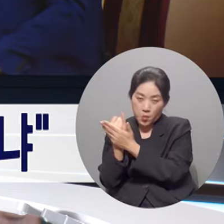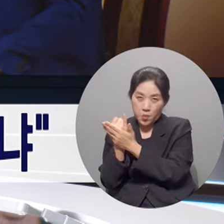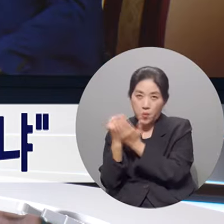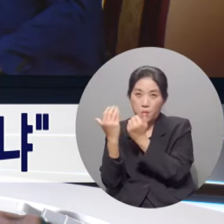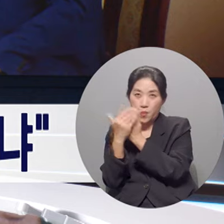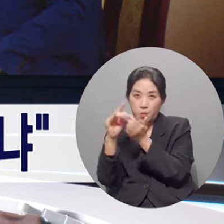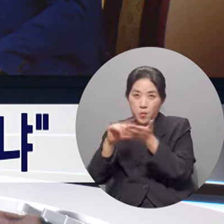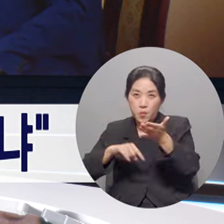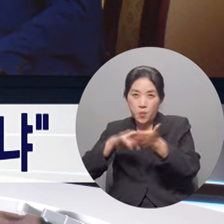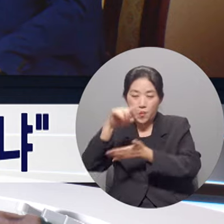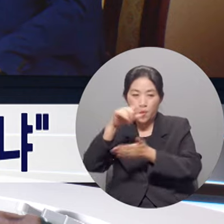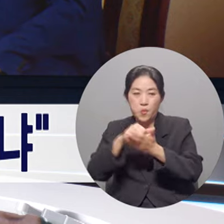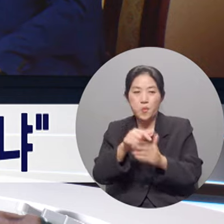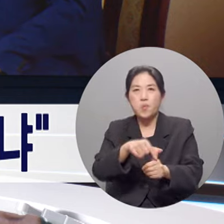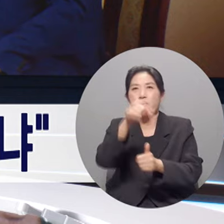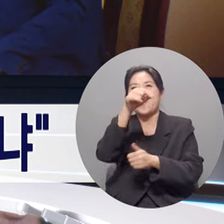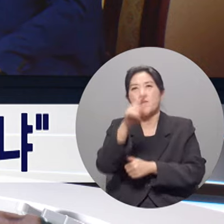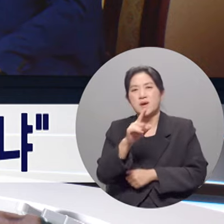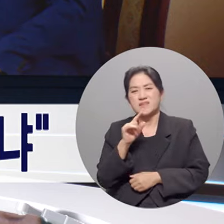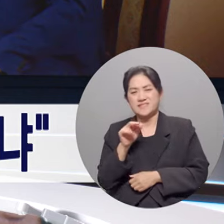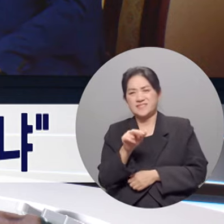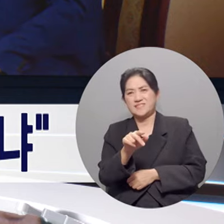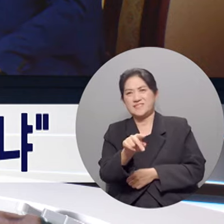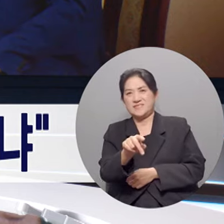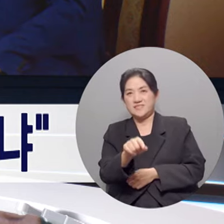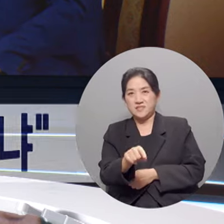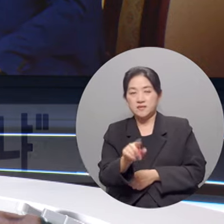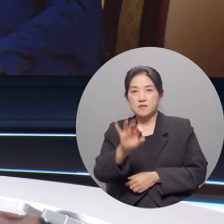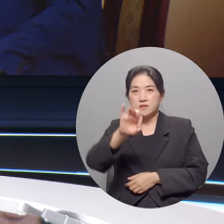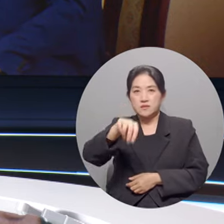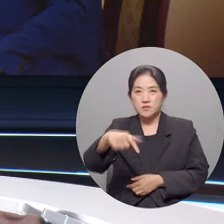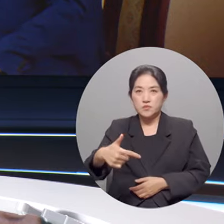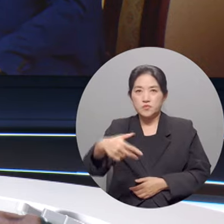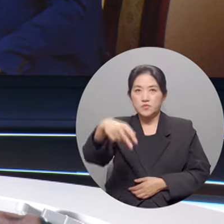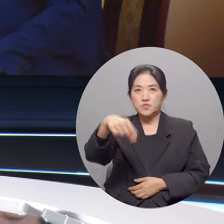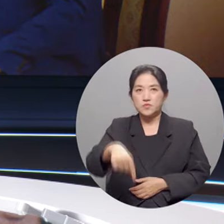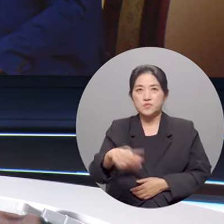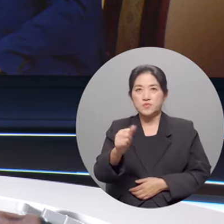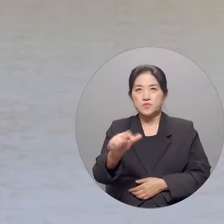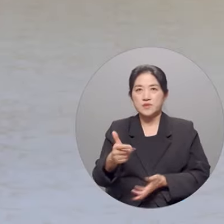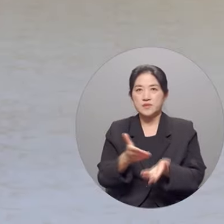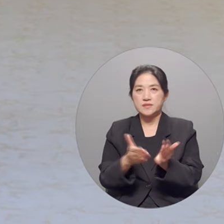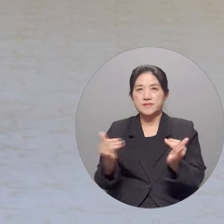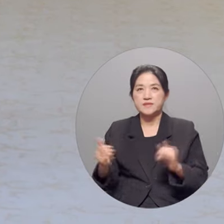준 것에 대한 보은 인사라는 비판이 있다고 있습니다 윤수환 기자입니다